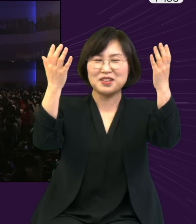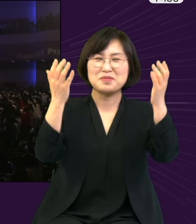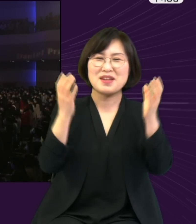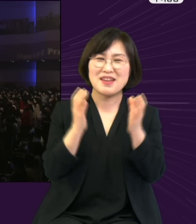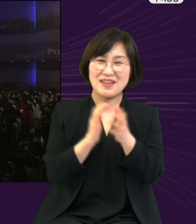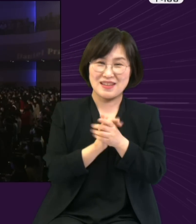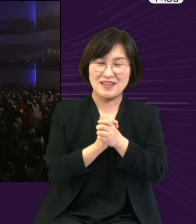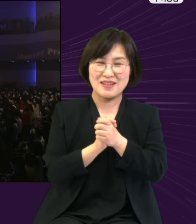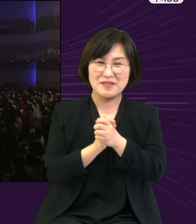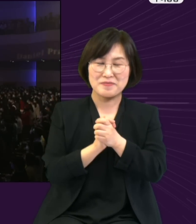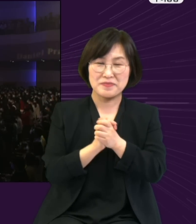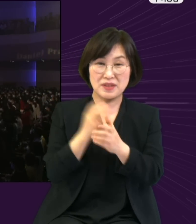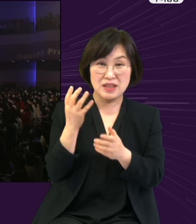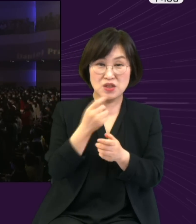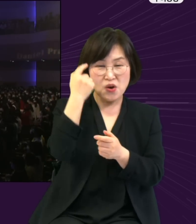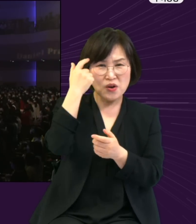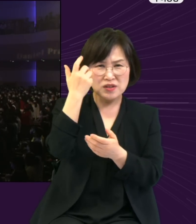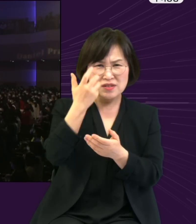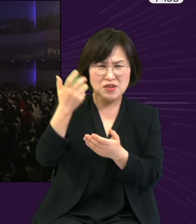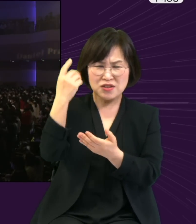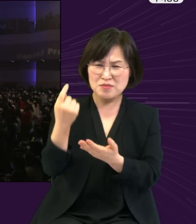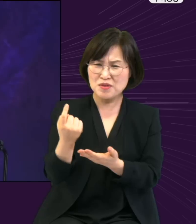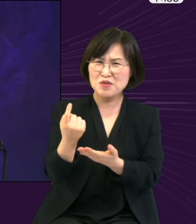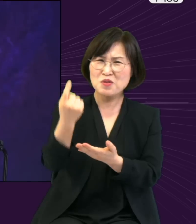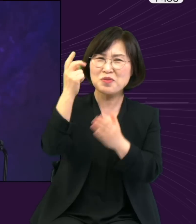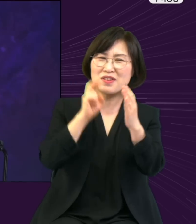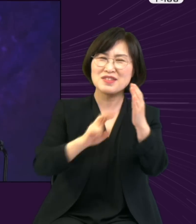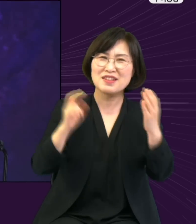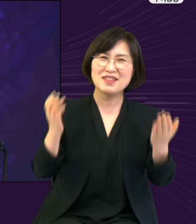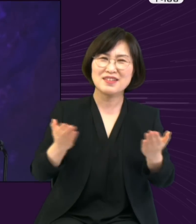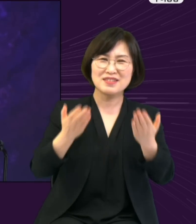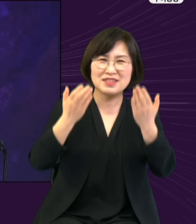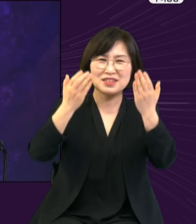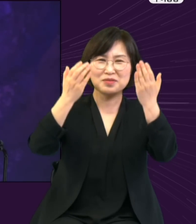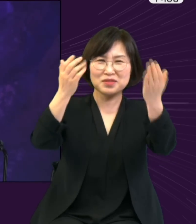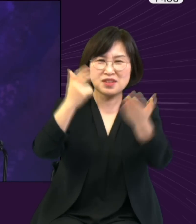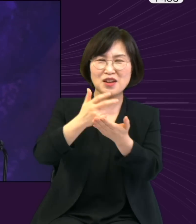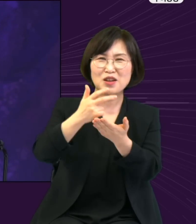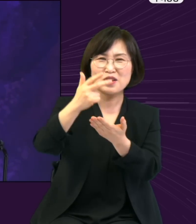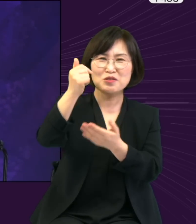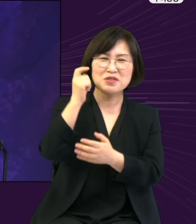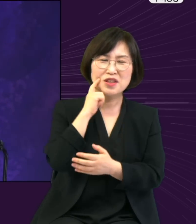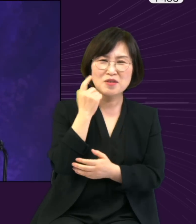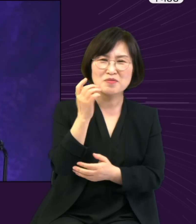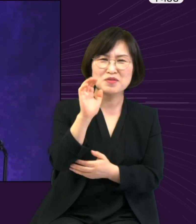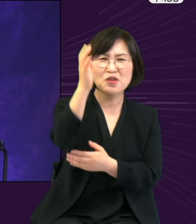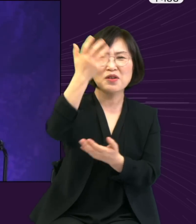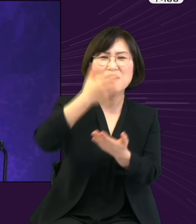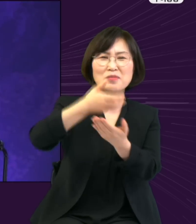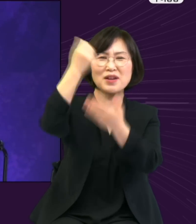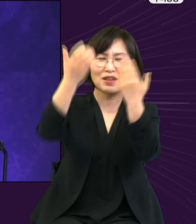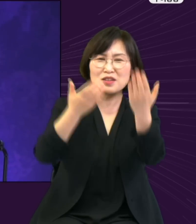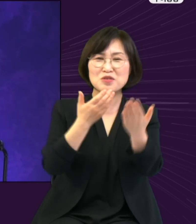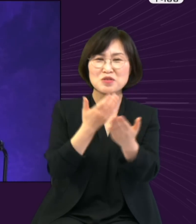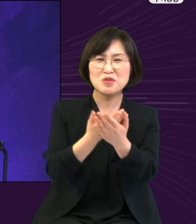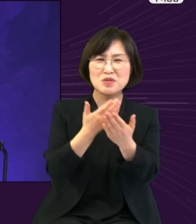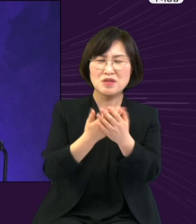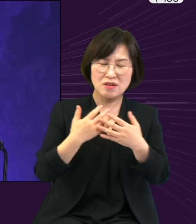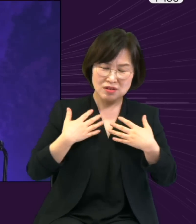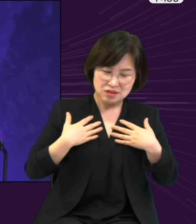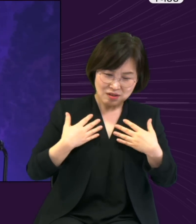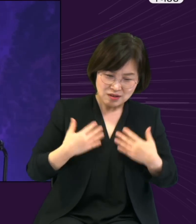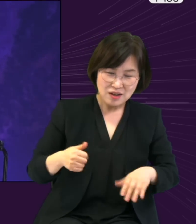할렐루야 성령님을 두 배 찬양합니다 주님 홀로 영광을 받아 주시옵소서 연약한 우리 인생